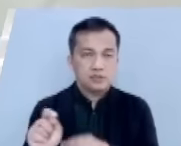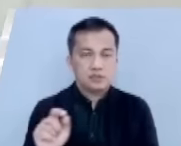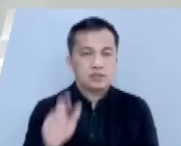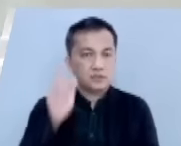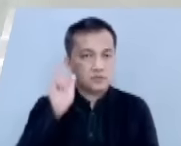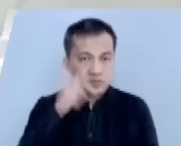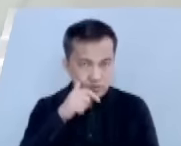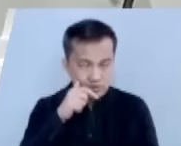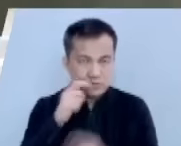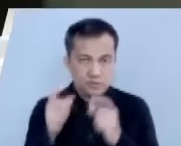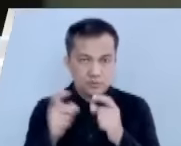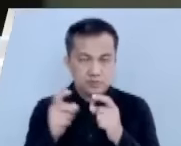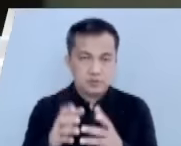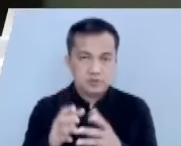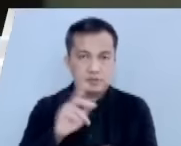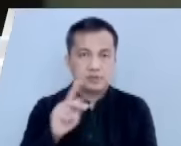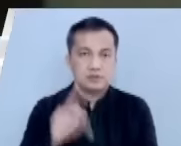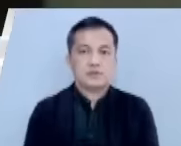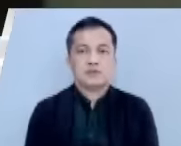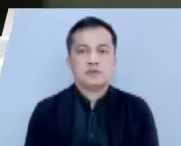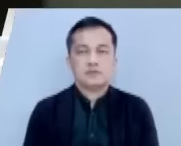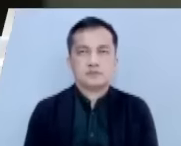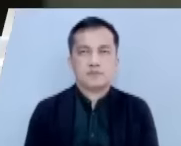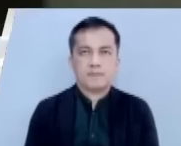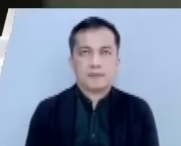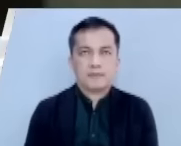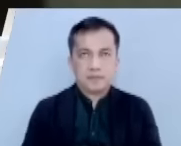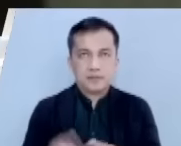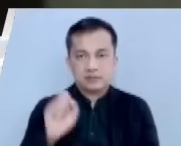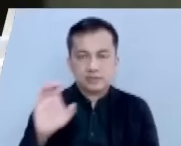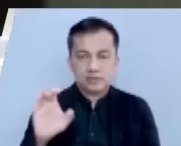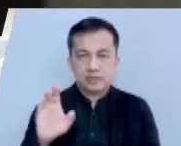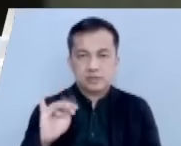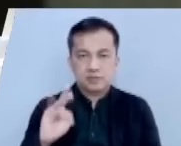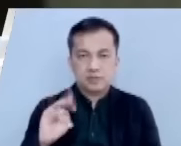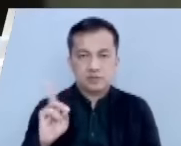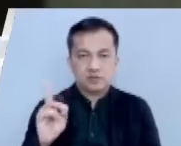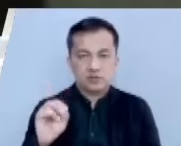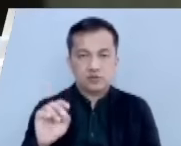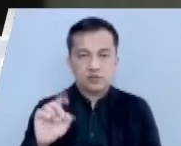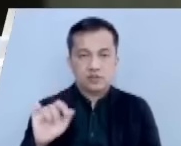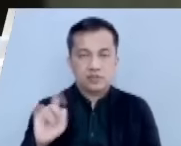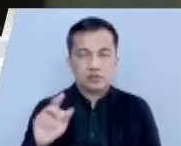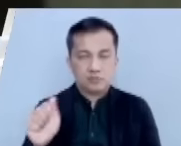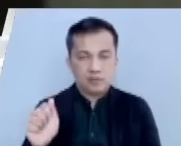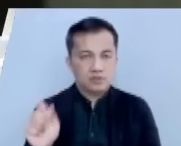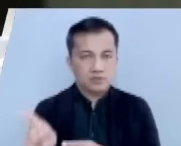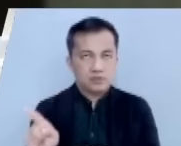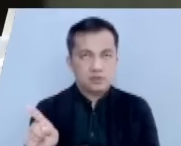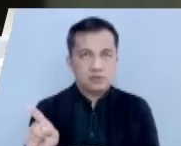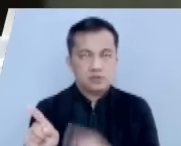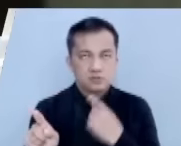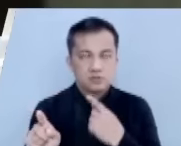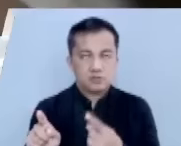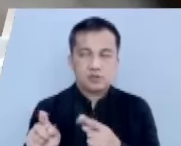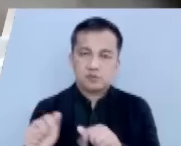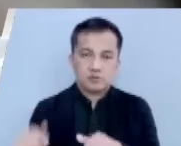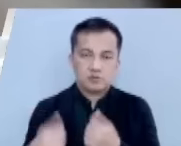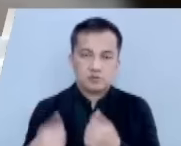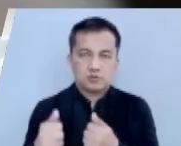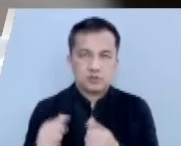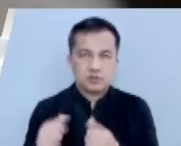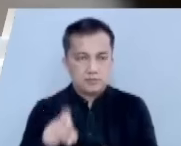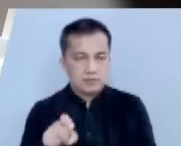operator sa Pilipinas. Pero ayon kay Secretary Bienvenido Laguesma, sa halip na hamon, dapat daw tignan ng AI